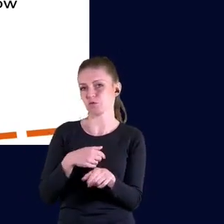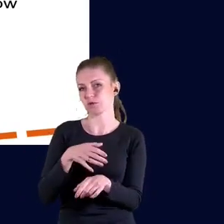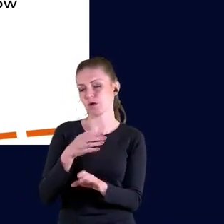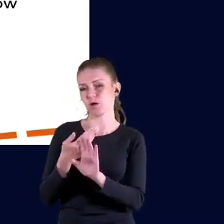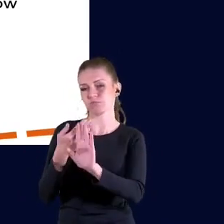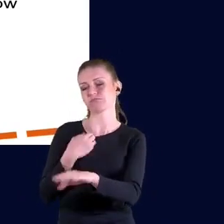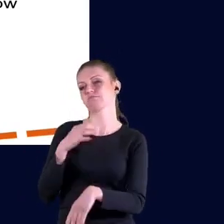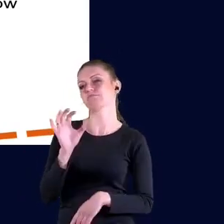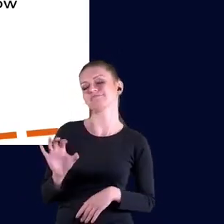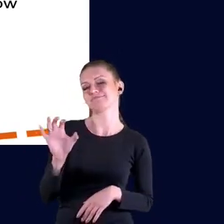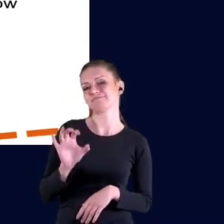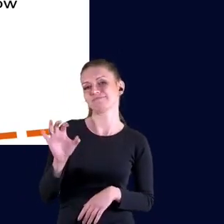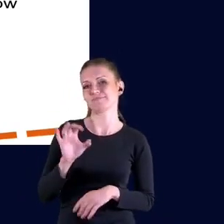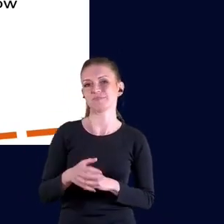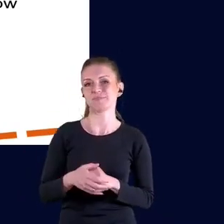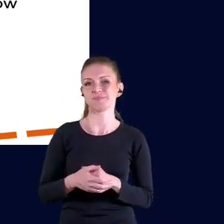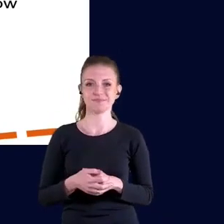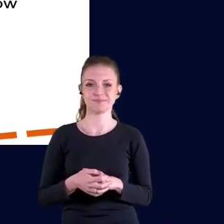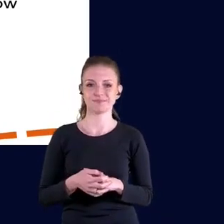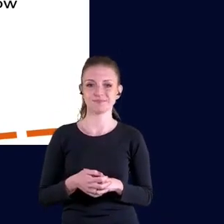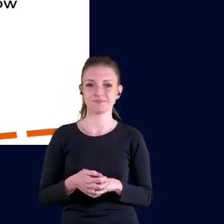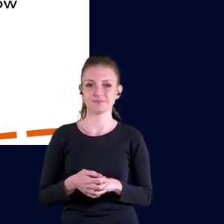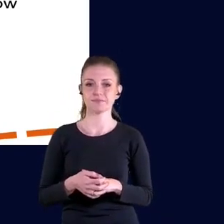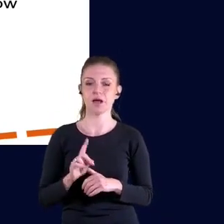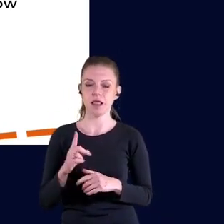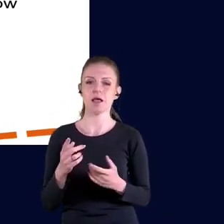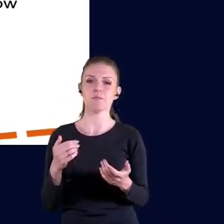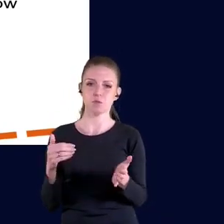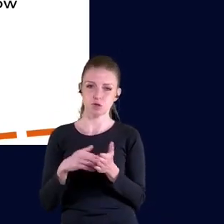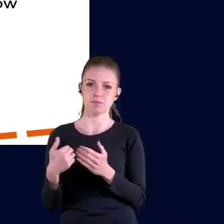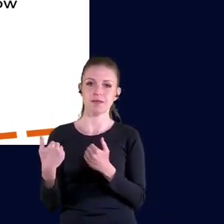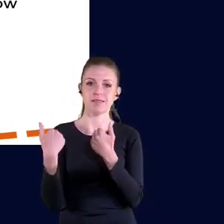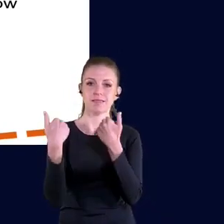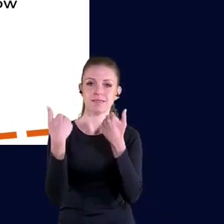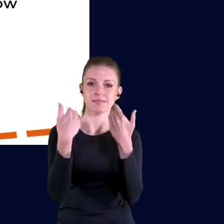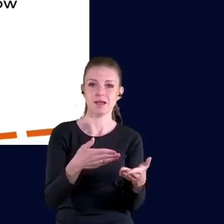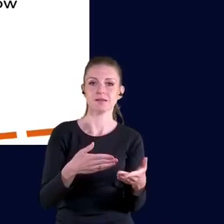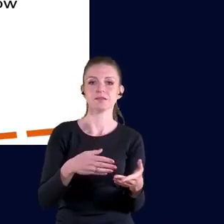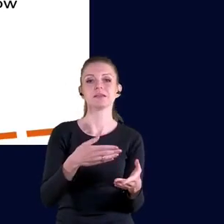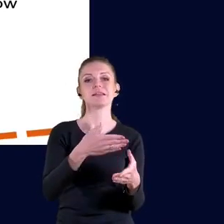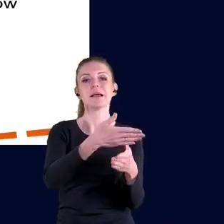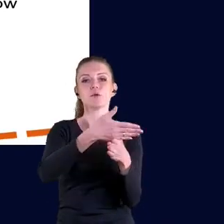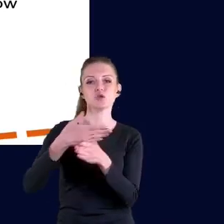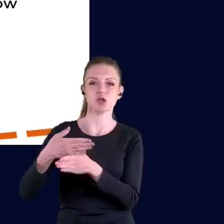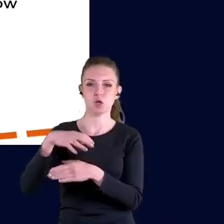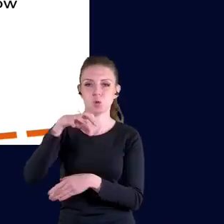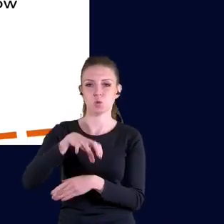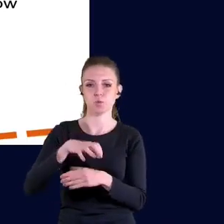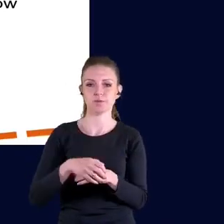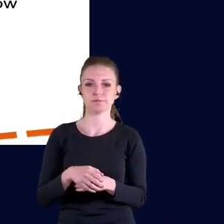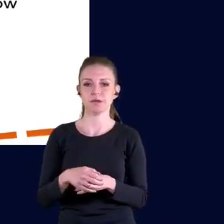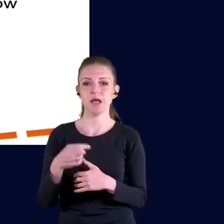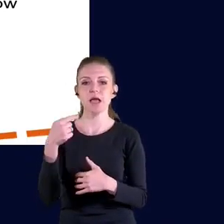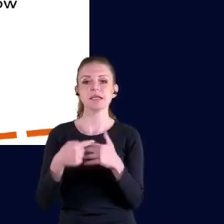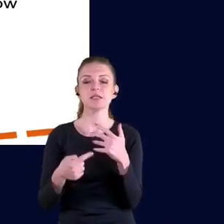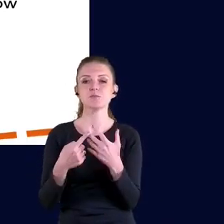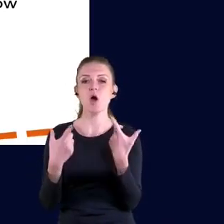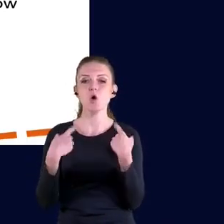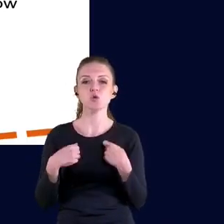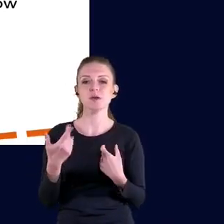czuje Trzeba utrzymać zaakceptować zaproszenie do grupy Liczba fanów oraz